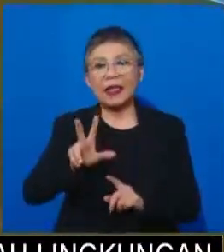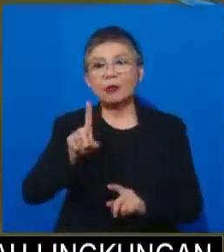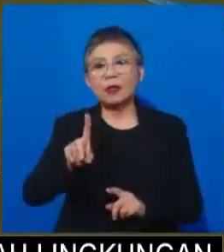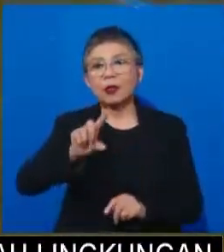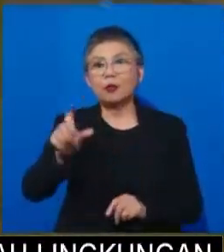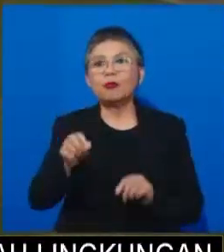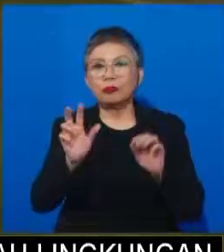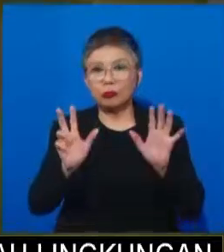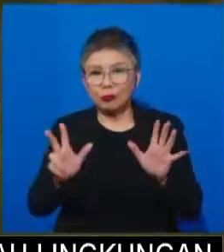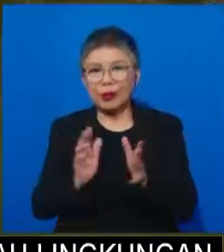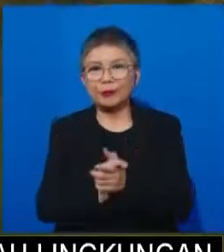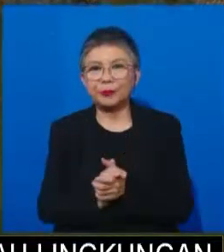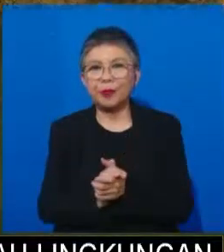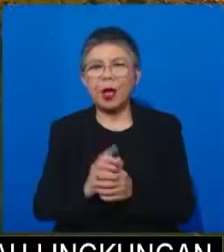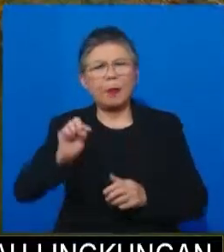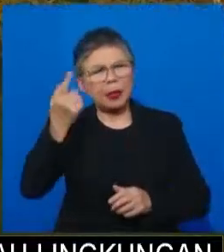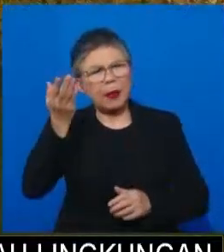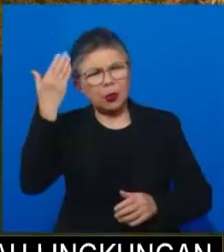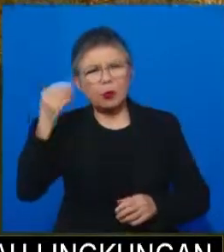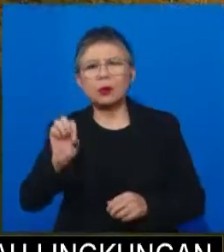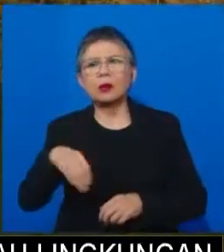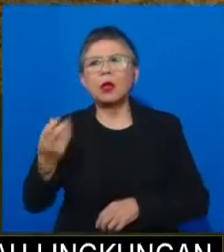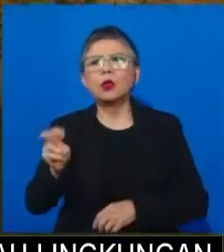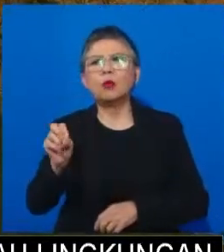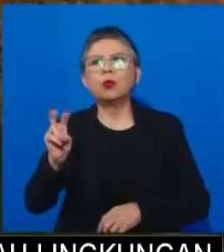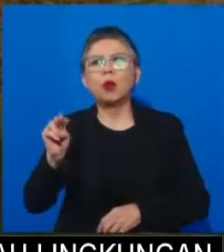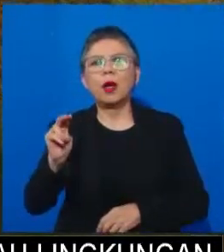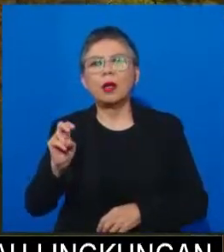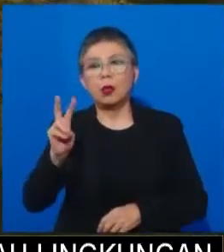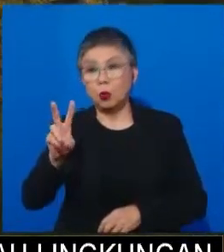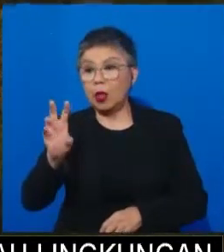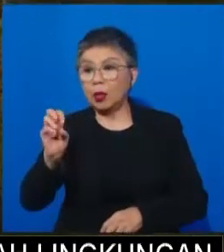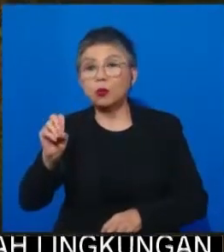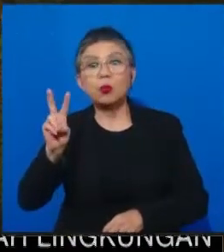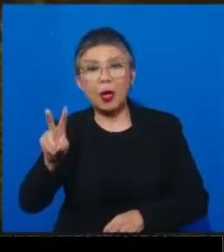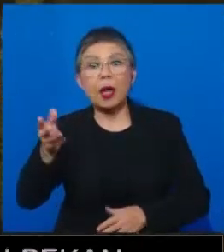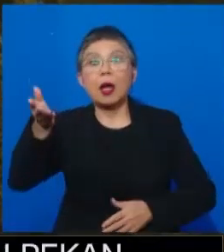2023. Patung ini pertama kali dirilis pada tahun 2002 lalu.